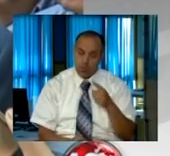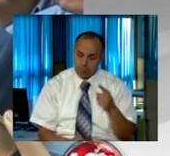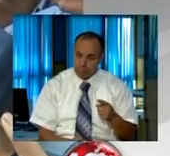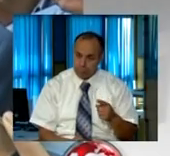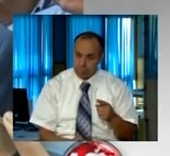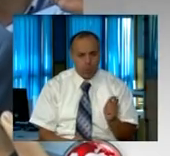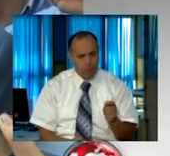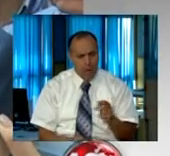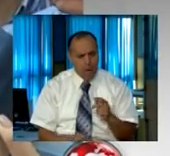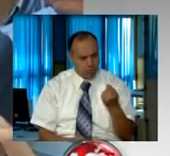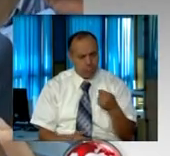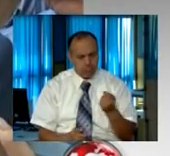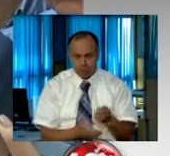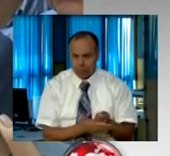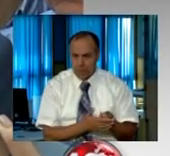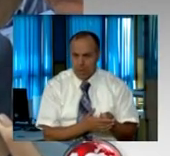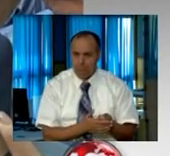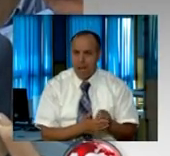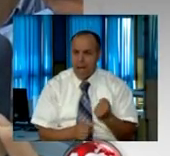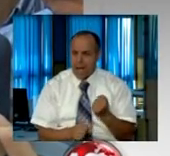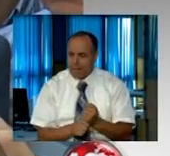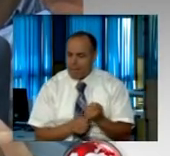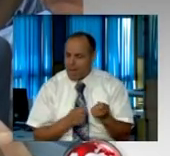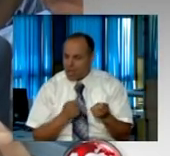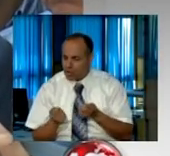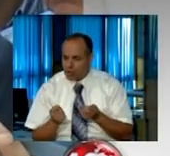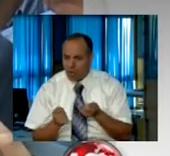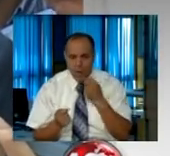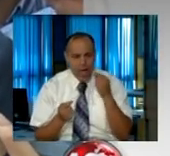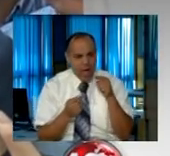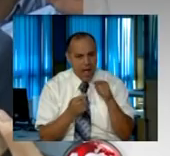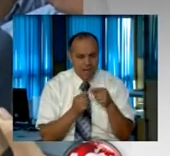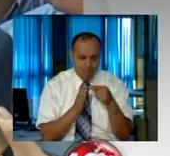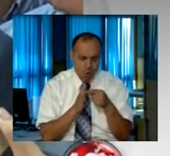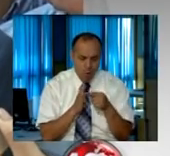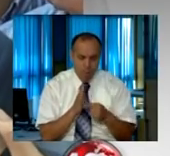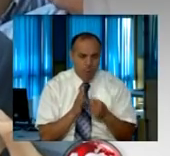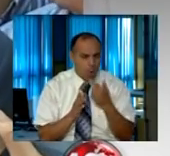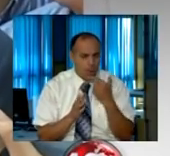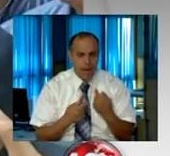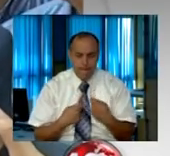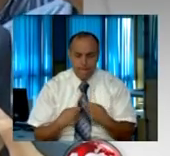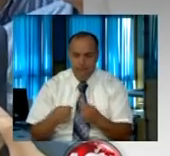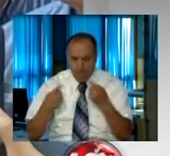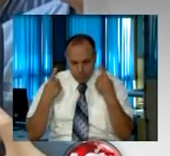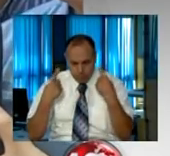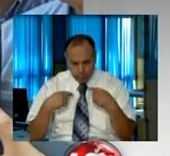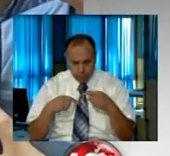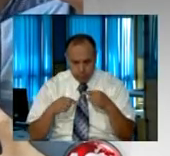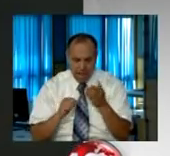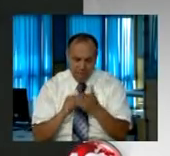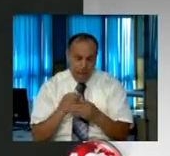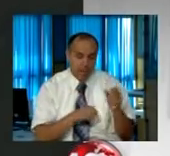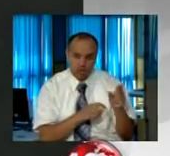في المتناول خاصة بالتنسيق مع المهنة ومع التجارة باش يتم إعداد نقاط ترويج من المنتج إلى